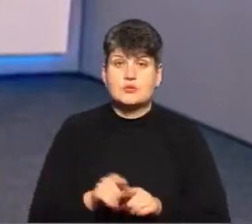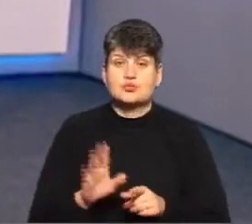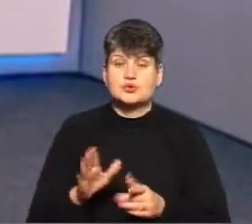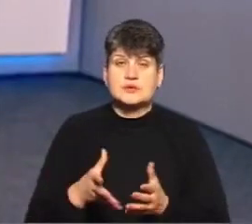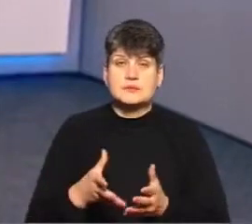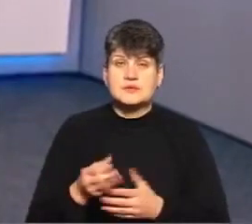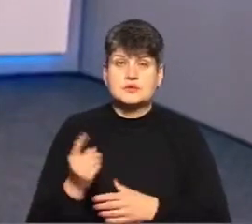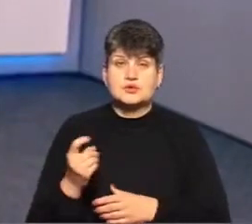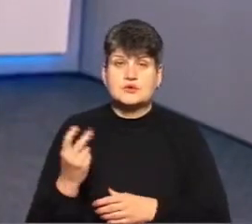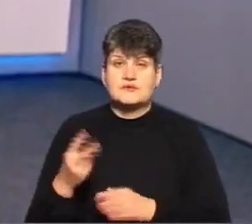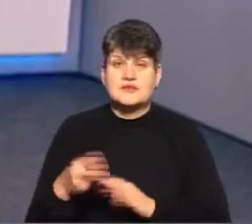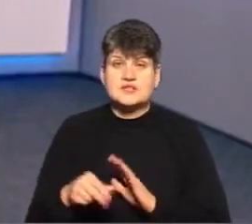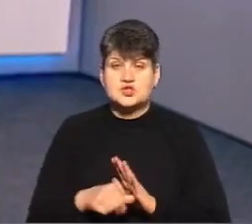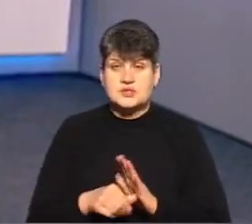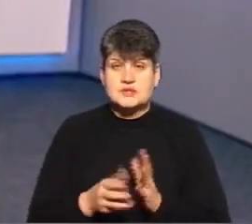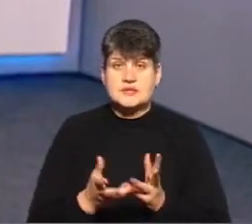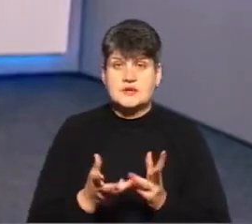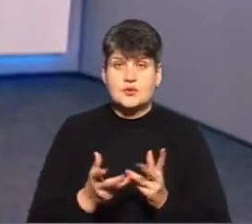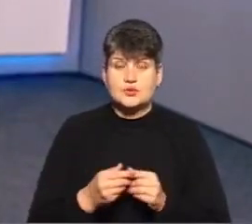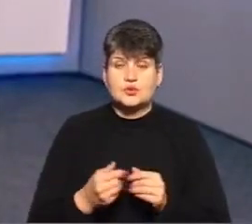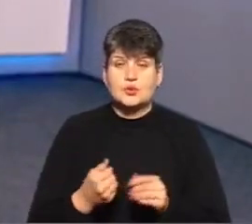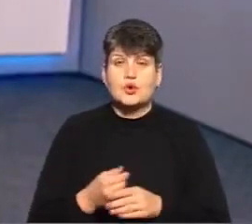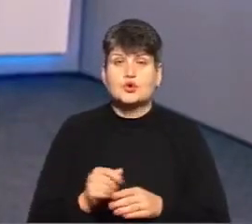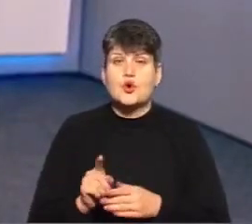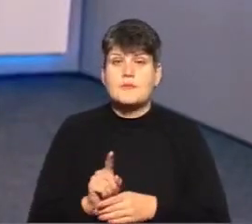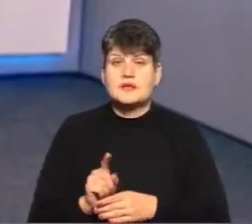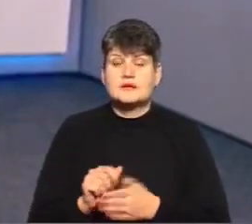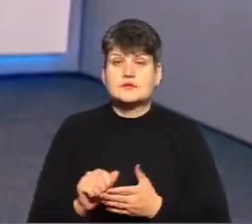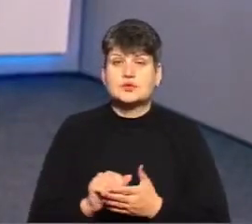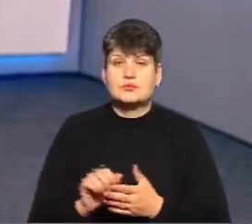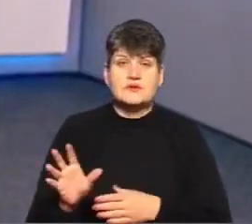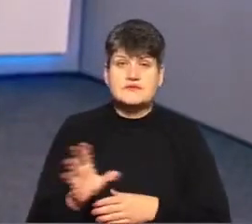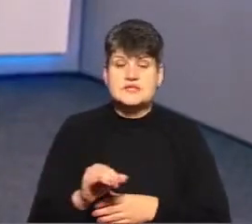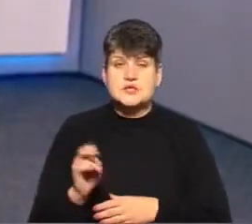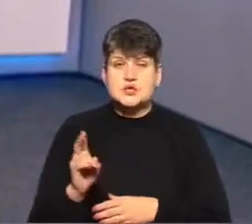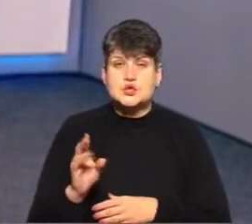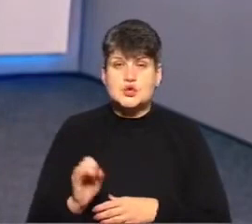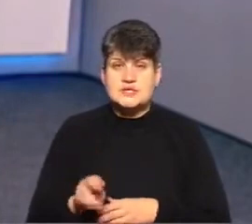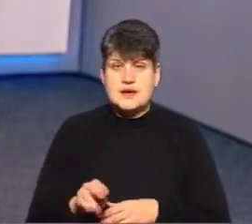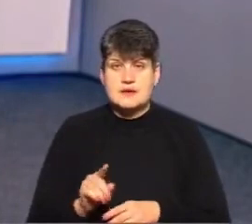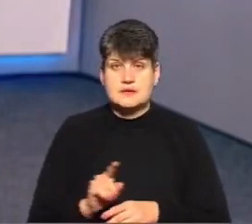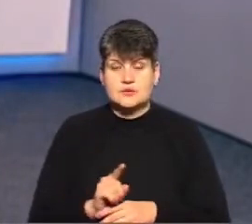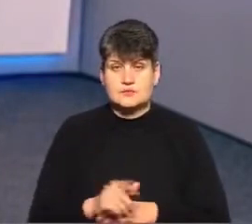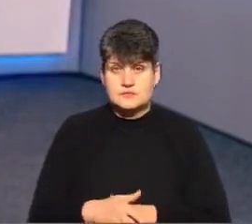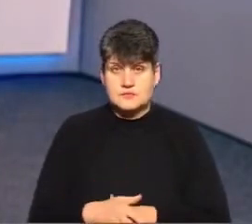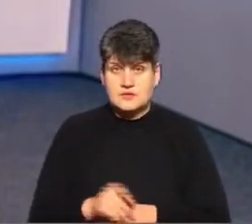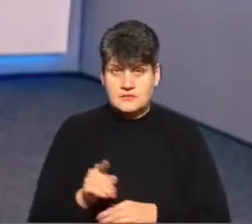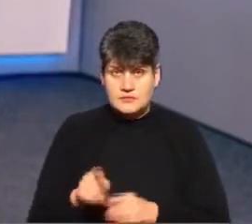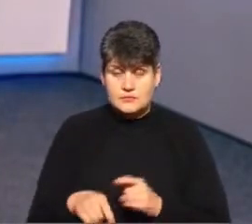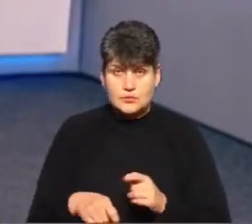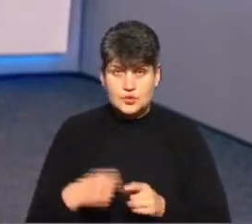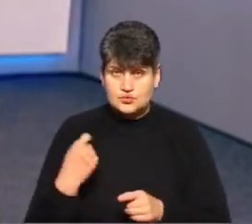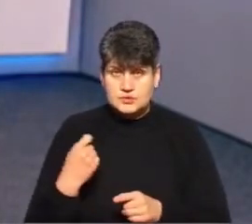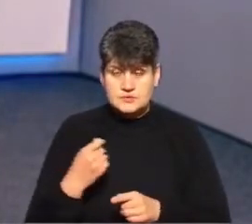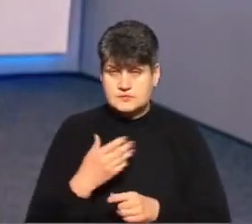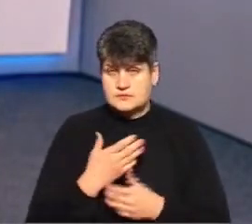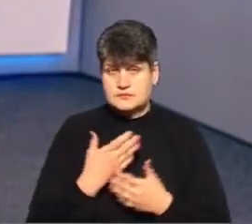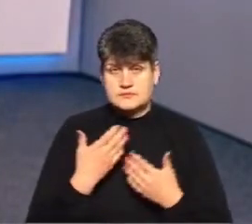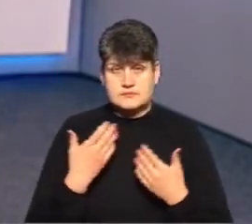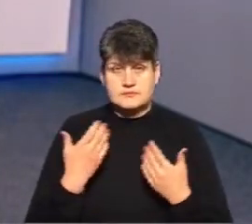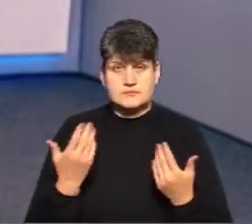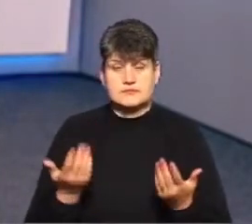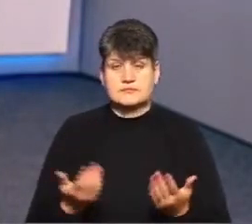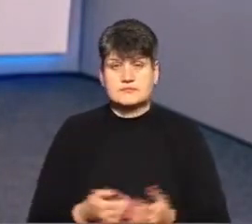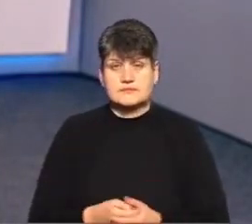Це розраховується відповідно до нормативних документів і до всіх соціальних стандартів. Тобто в даному випадку порушень? Порушень в даному випадку немає. Ми маємо